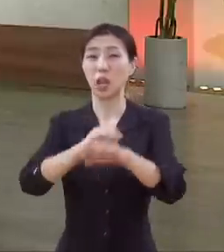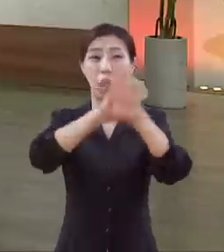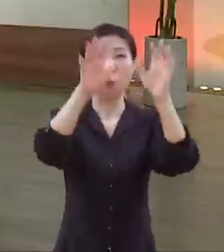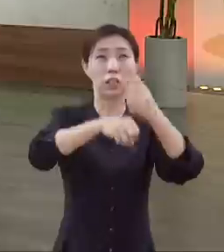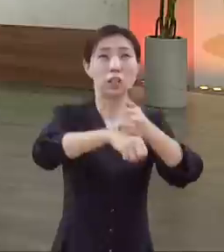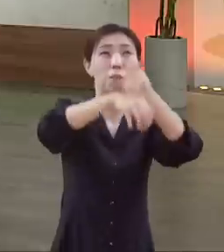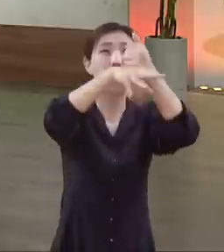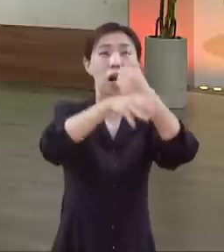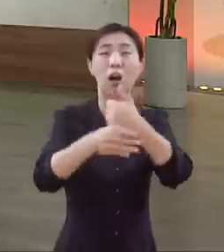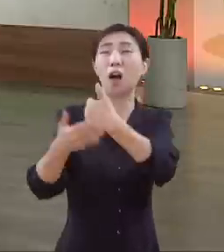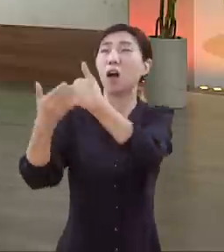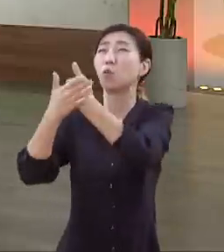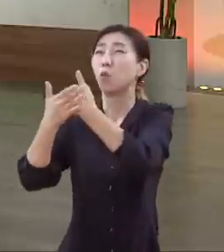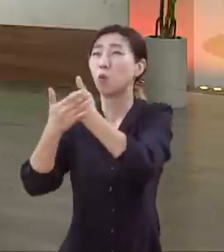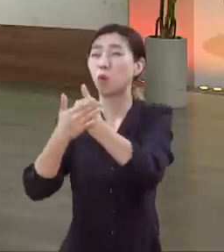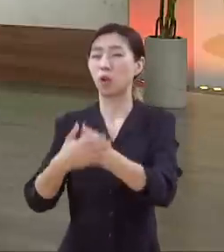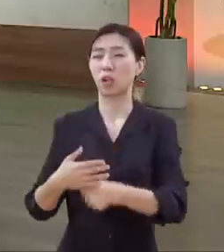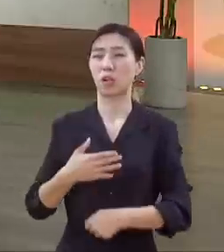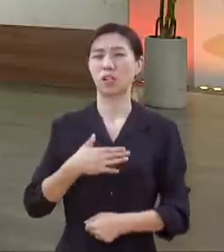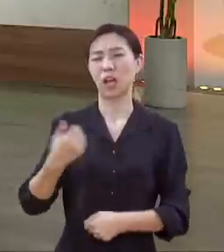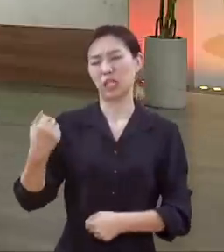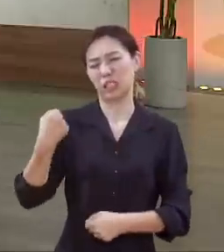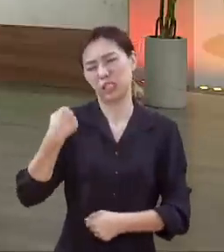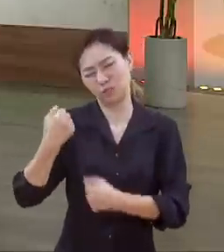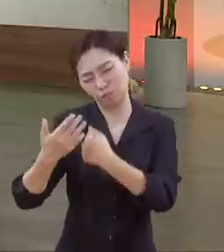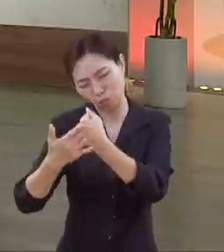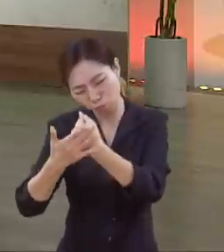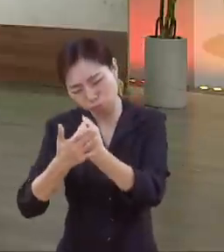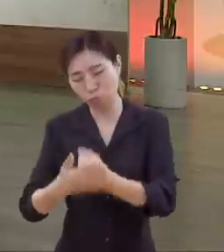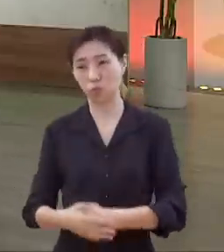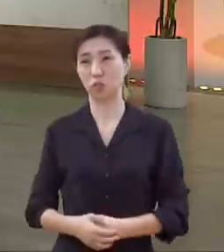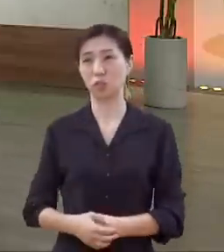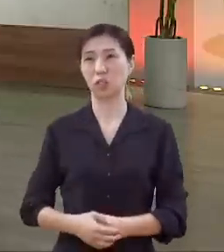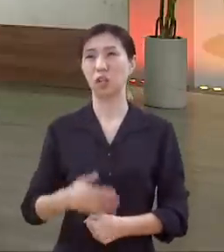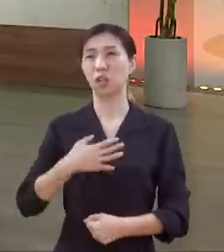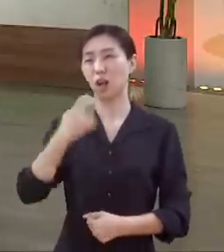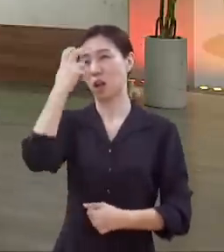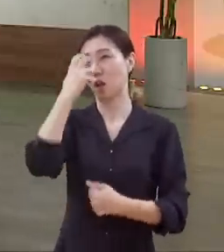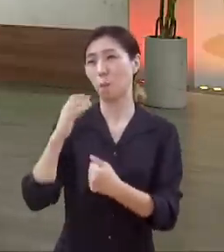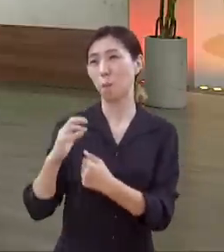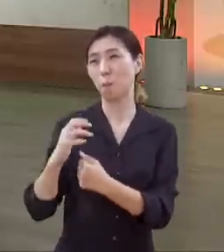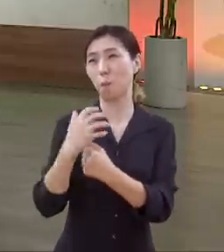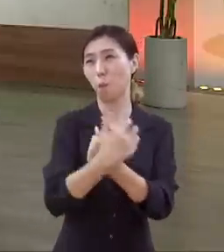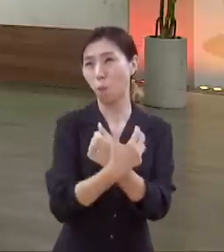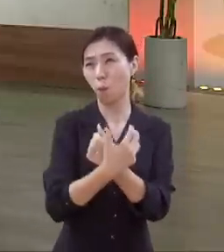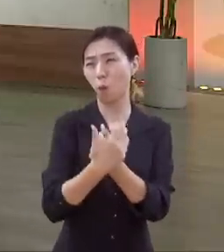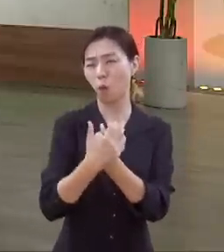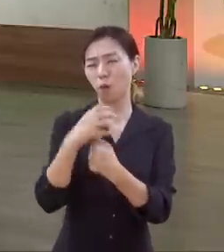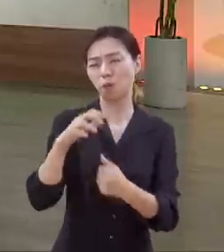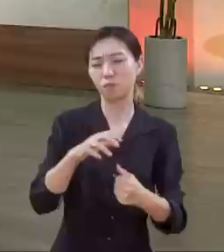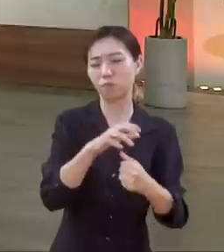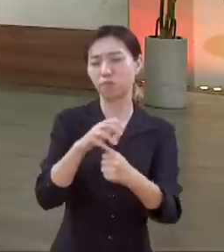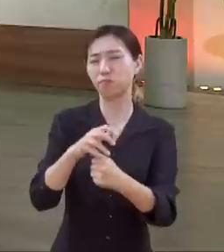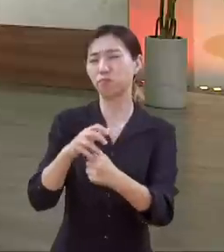저에게 힘을 주세요 관세음보살님 제발 저를 지켜주세요 관세음보살님